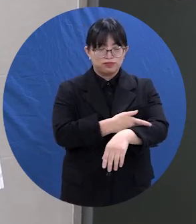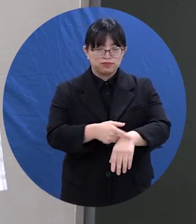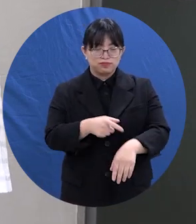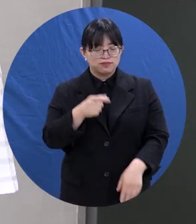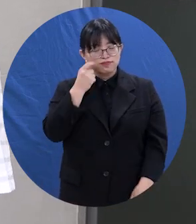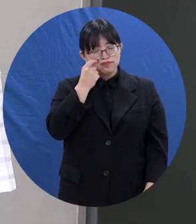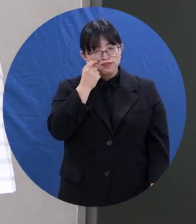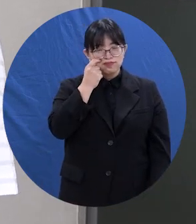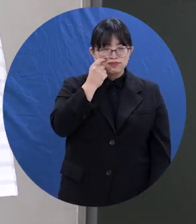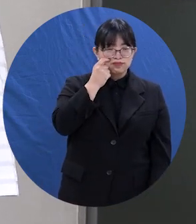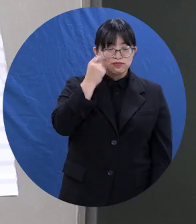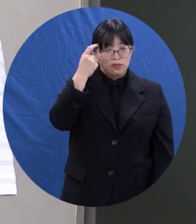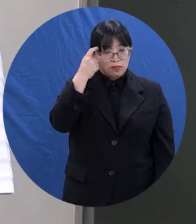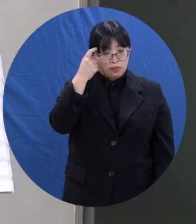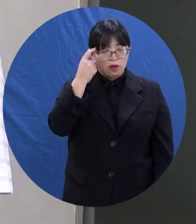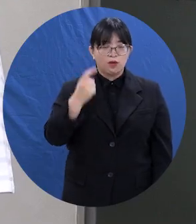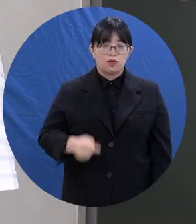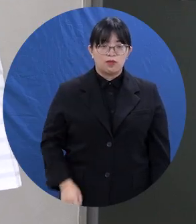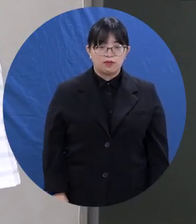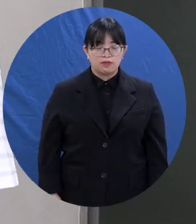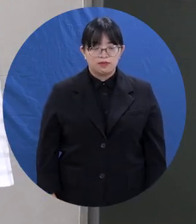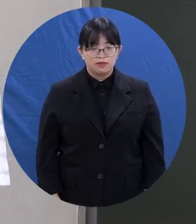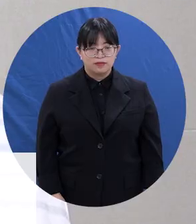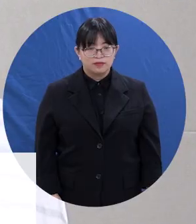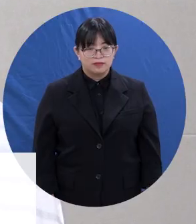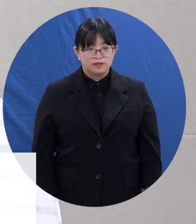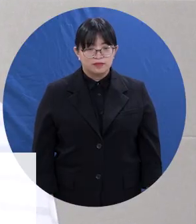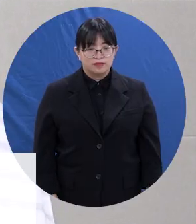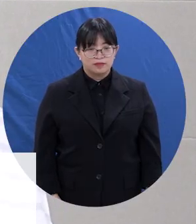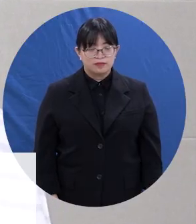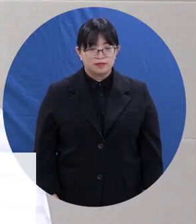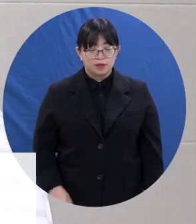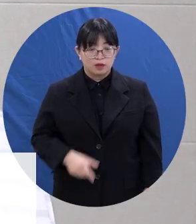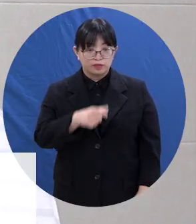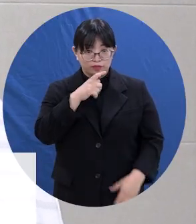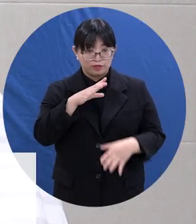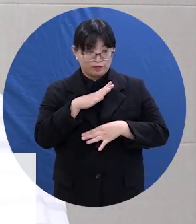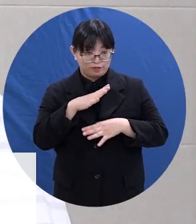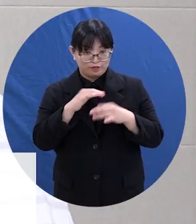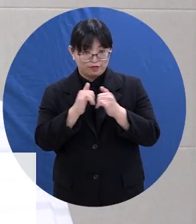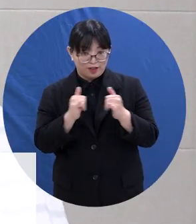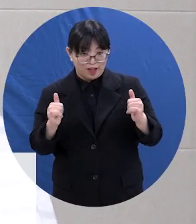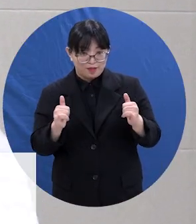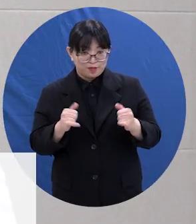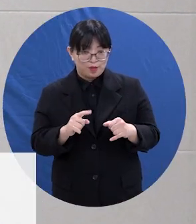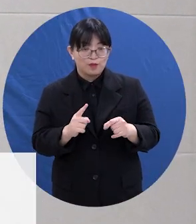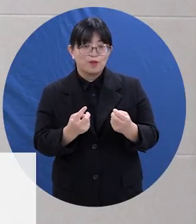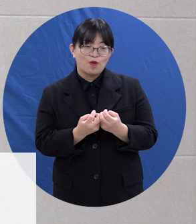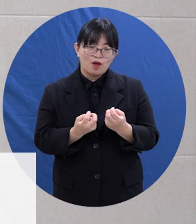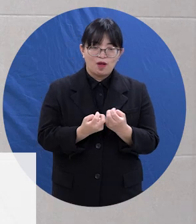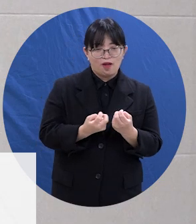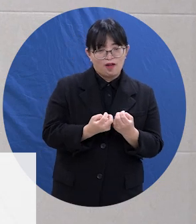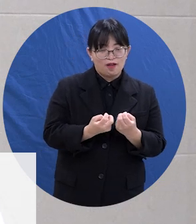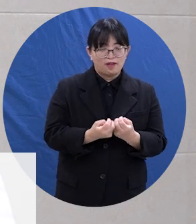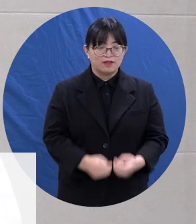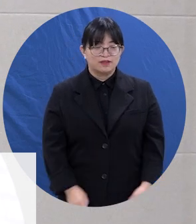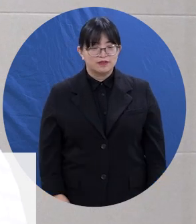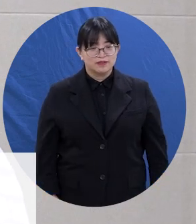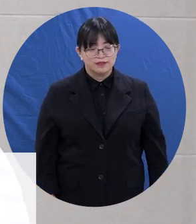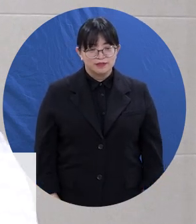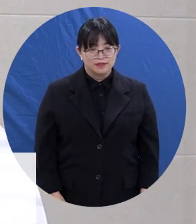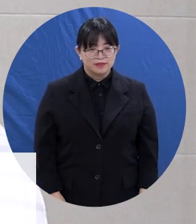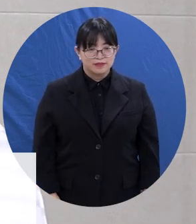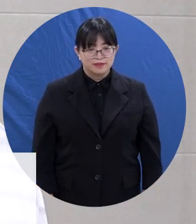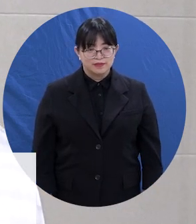하시는 분들은 우리 국민체육센터를 찾아주시면 되겠네요. 지금은 신규 오픈을 해서 13개 전강좌 신규 초급반을 운영하고 있기